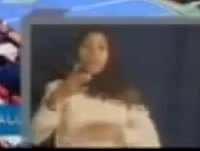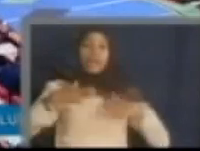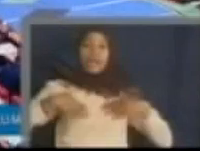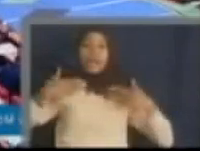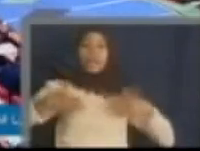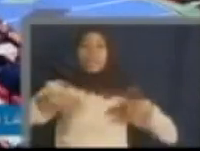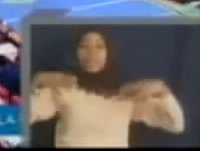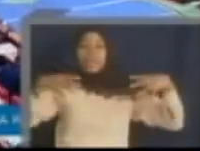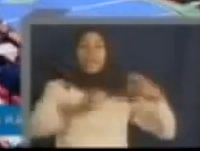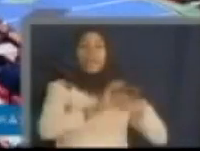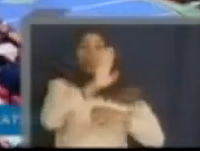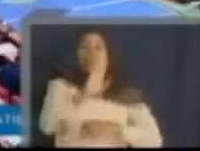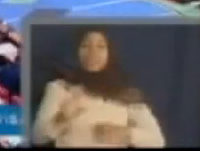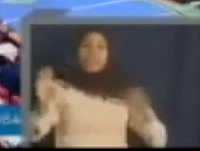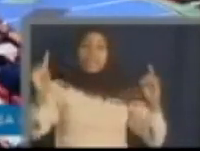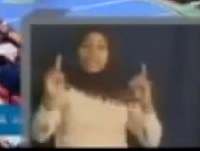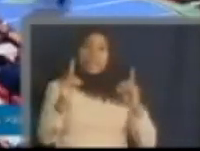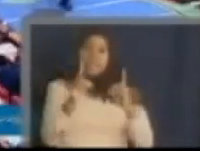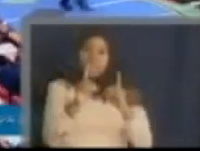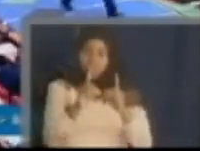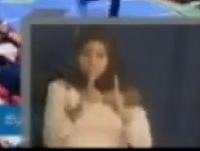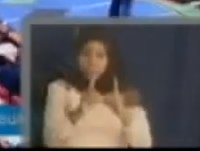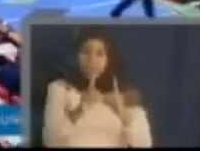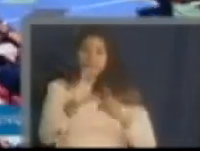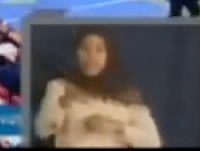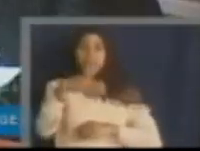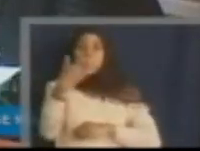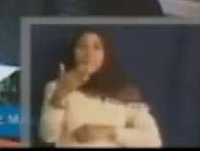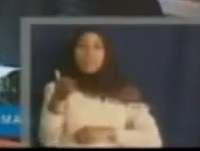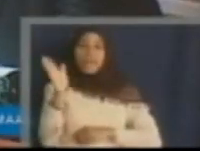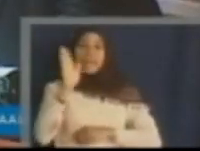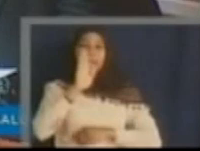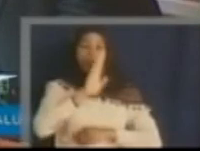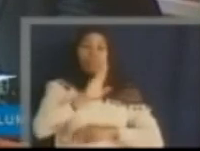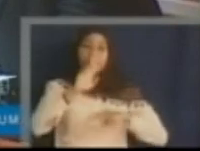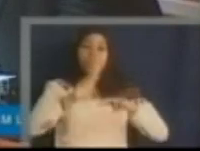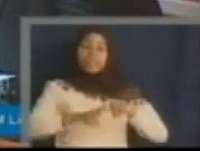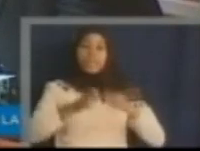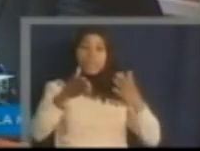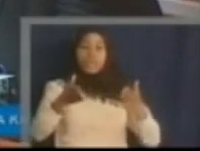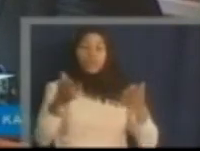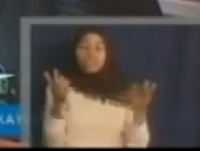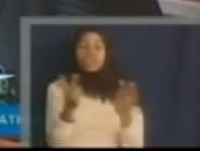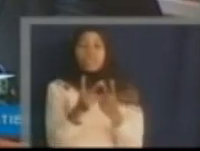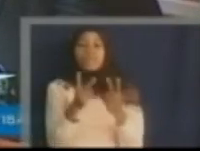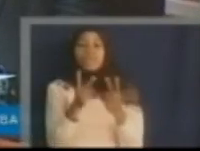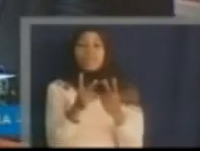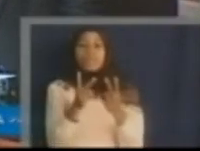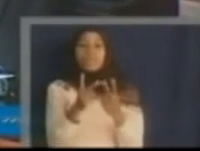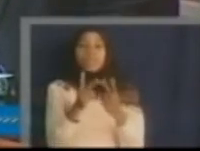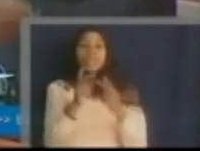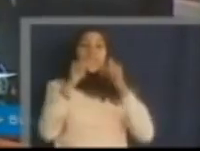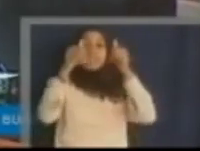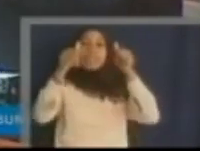katika ukumbi wao. Waheshimiwa wabunge, na tangazo pia la wageni, na wageni wa